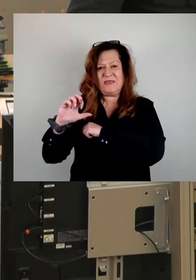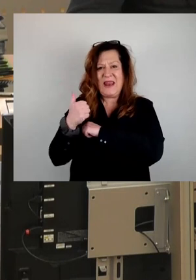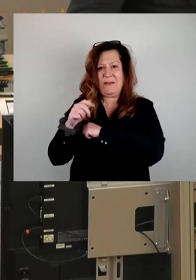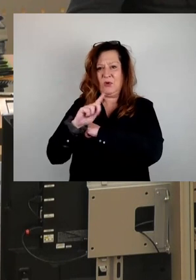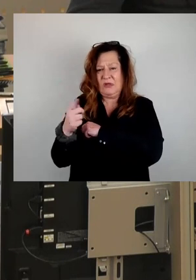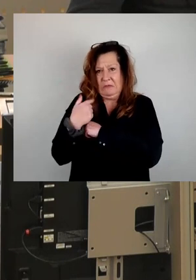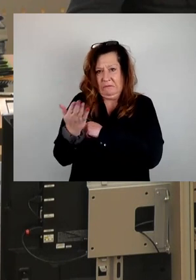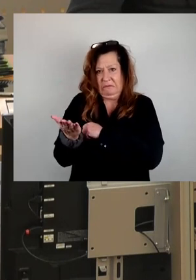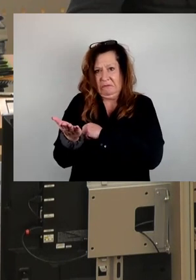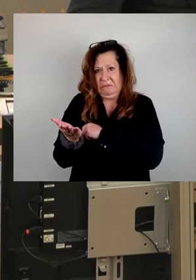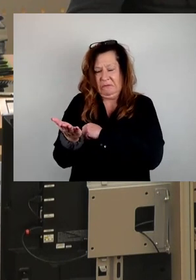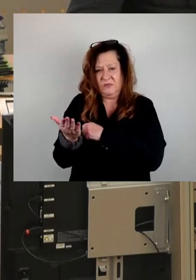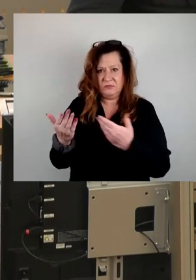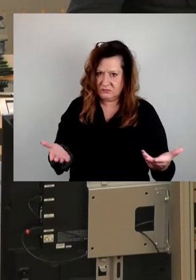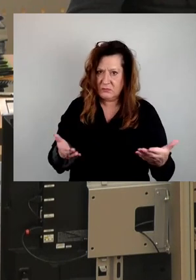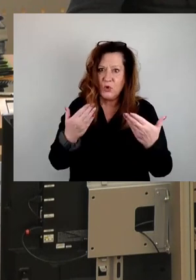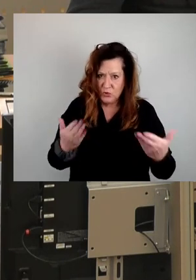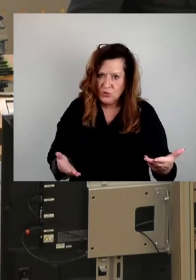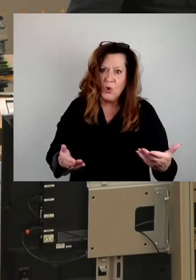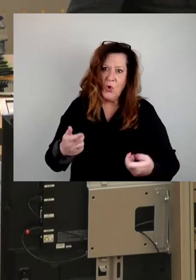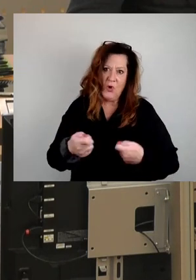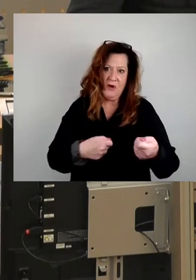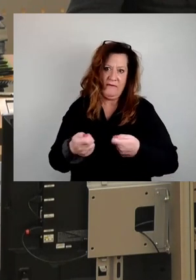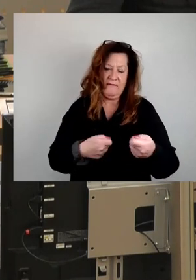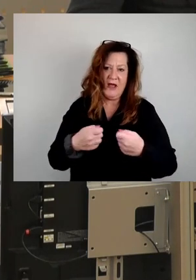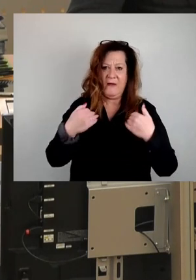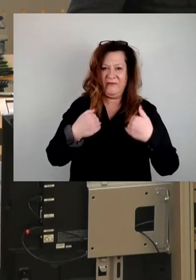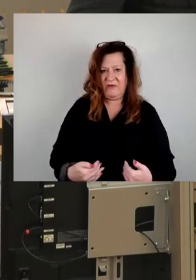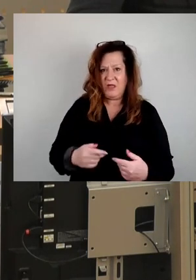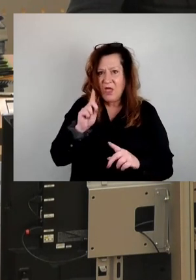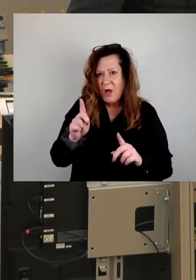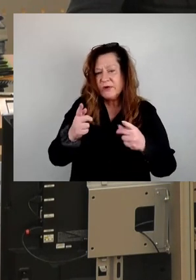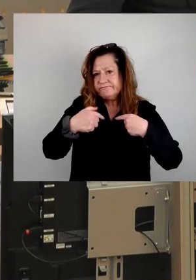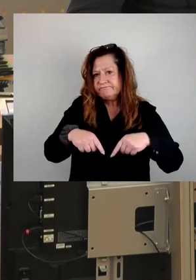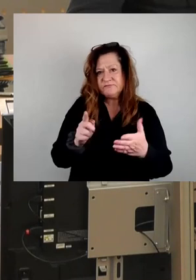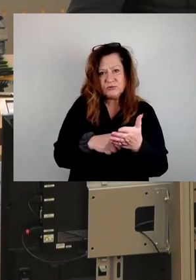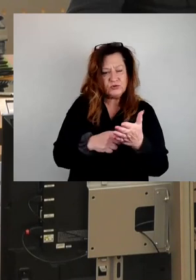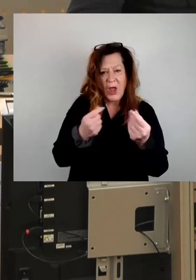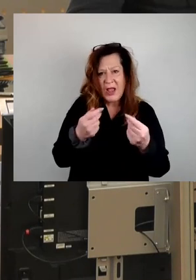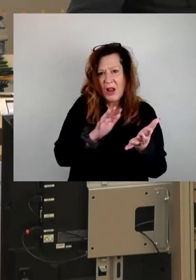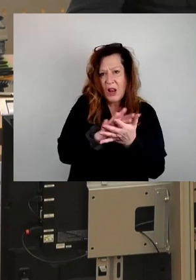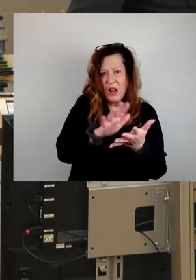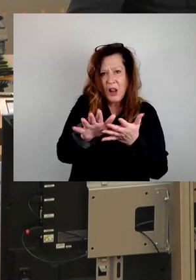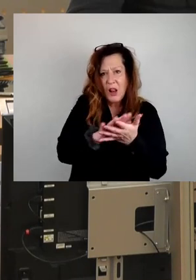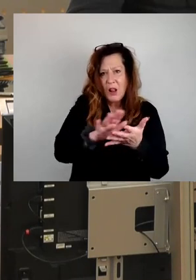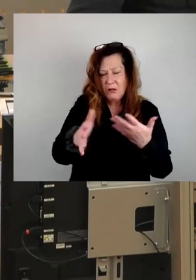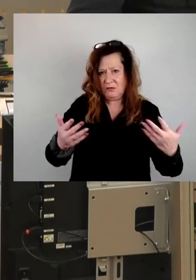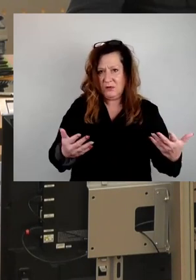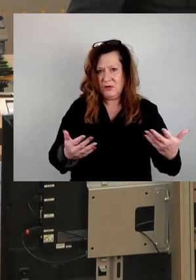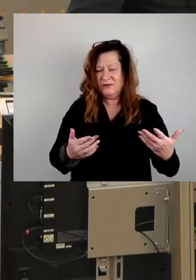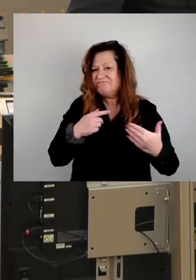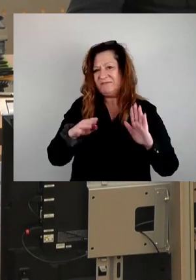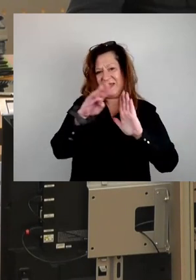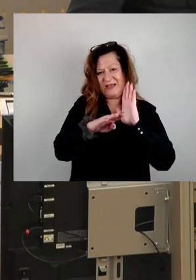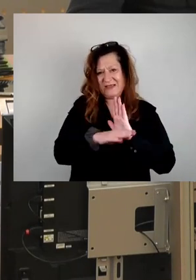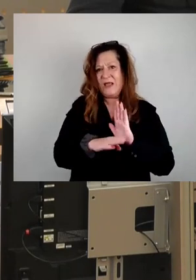Aber wir stehen auch für einen verantwortungsvollen Umgang mit Steuergeldern. Deshalb wollen wir mit dem hier vorliegenden Ersetzungsantrag den